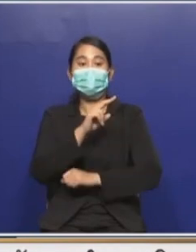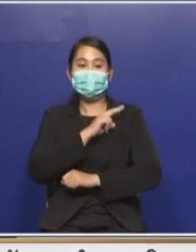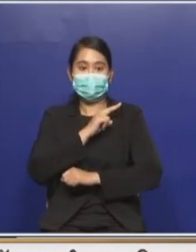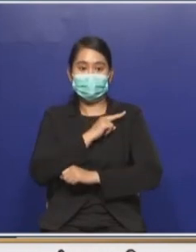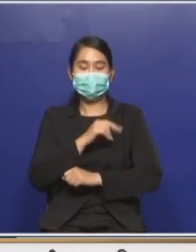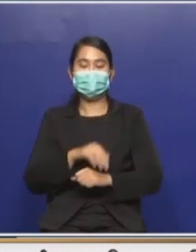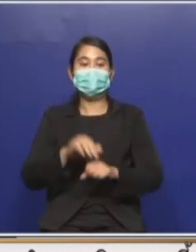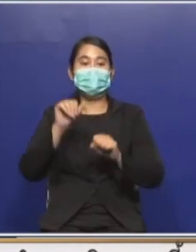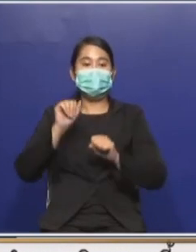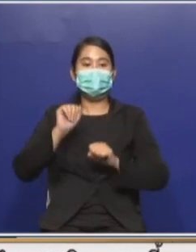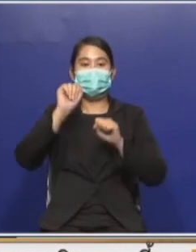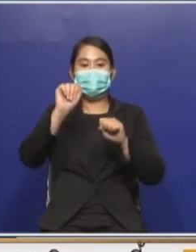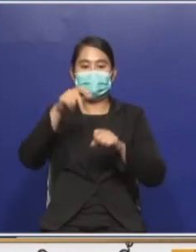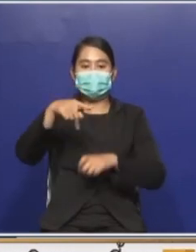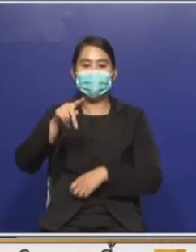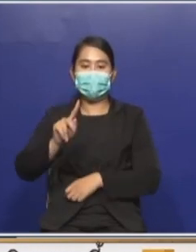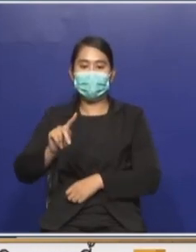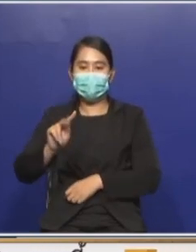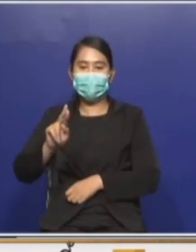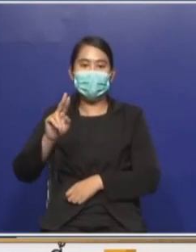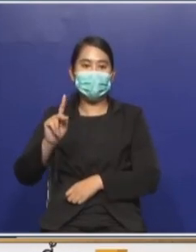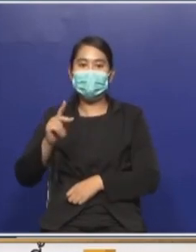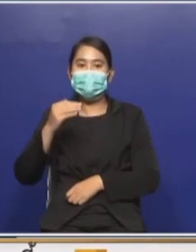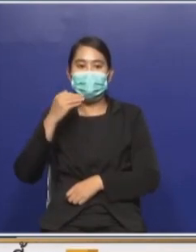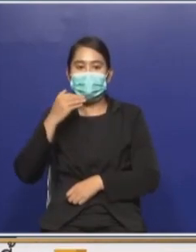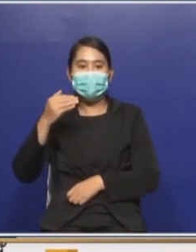ภาวะฉุกเฉินไปเรื่อย